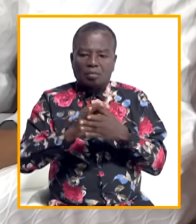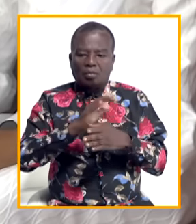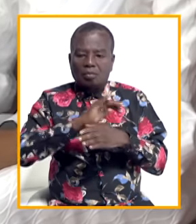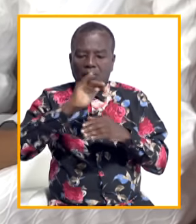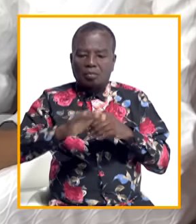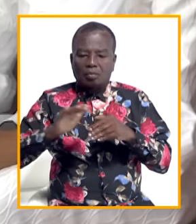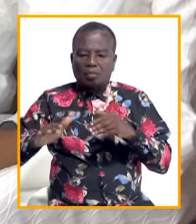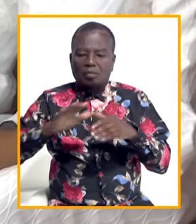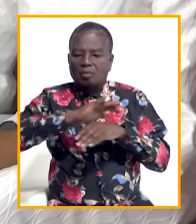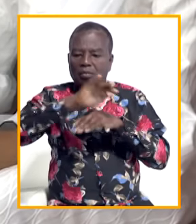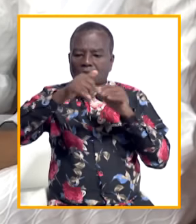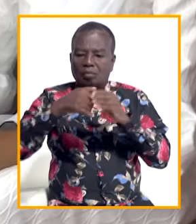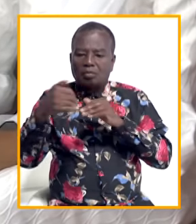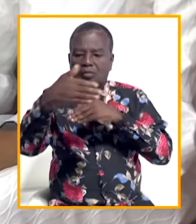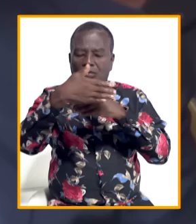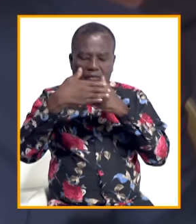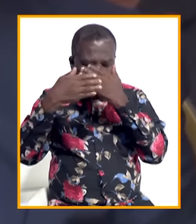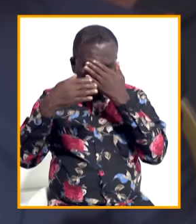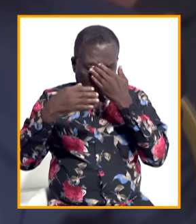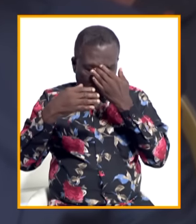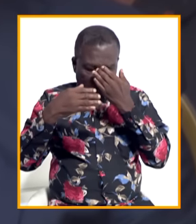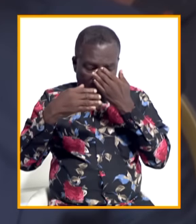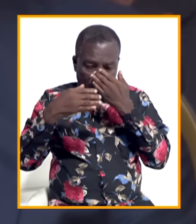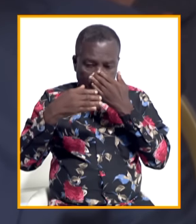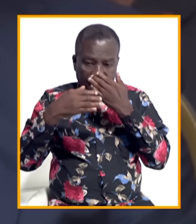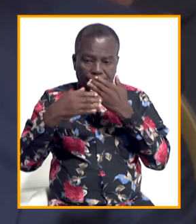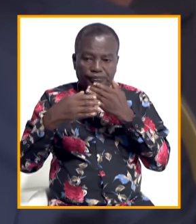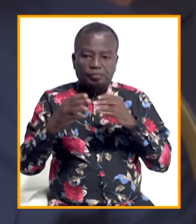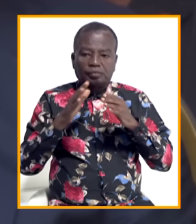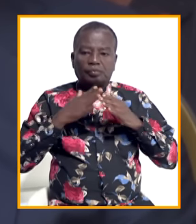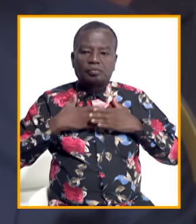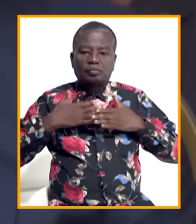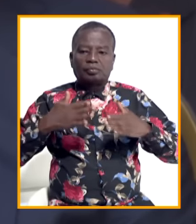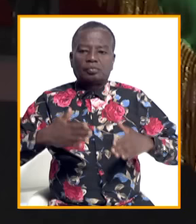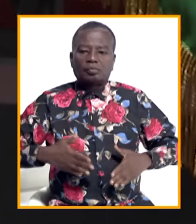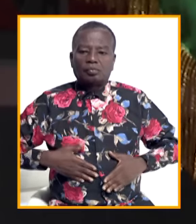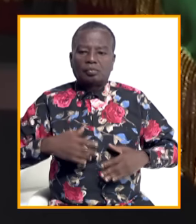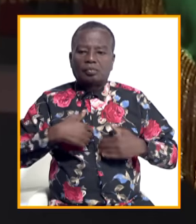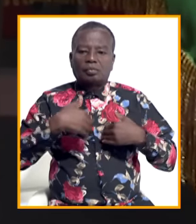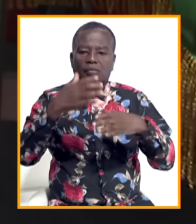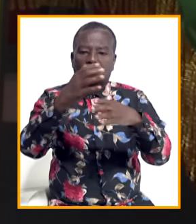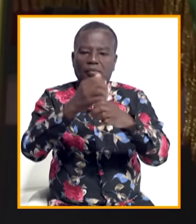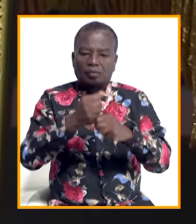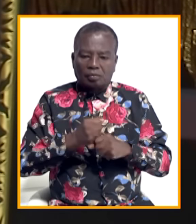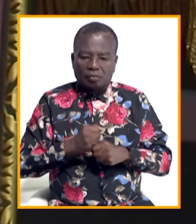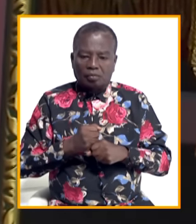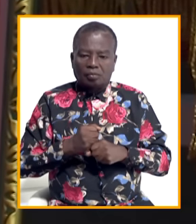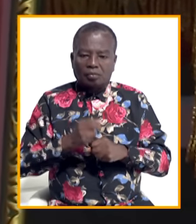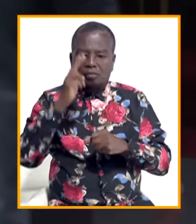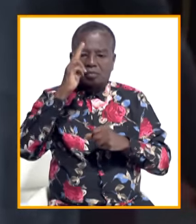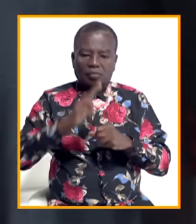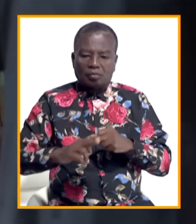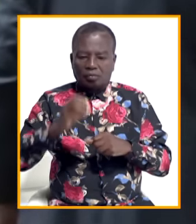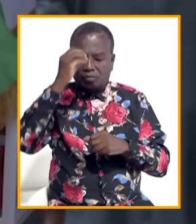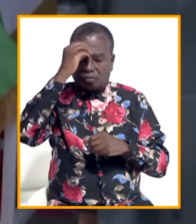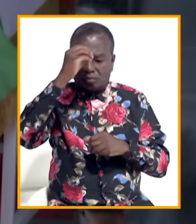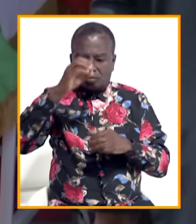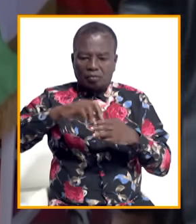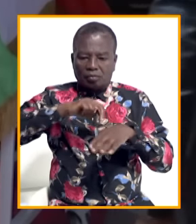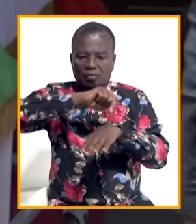ses proches, sa dépouille a reçu ce jeudi 18 avril, dans l'enceinte de la Prémature, l'hommage officiel de la